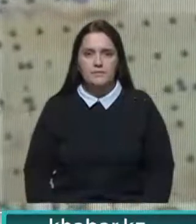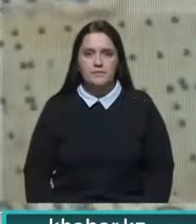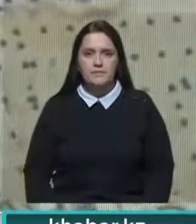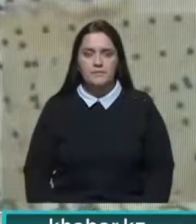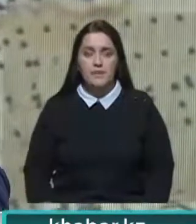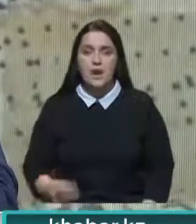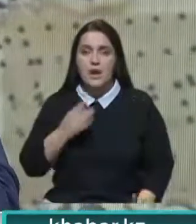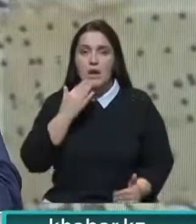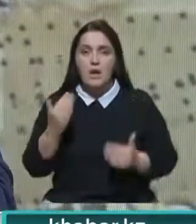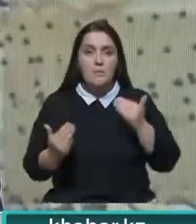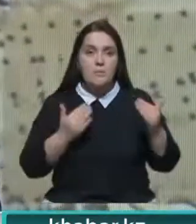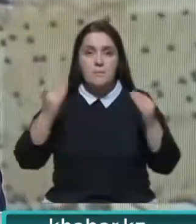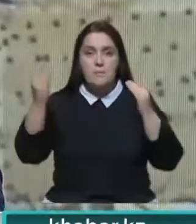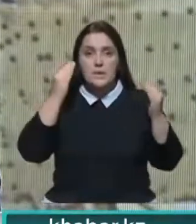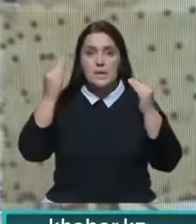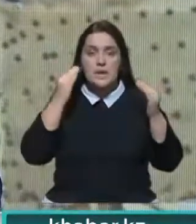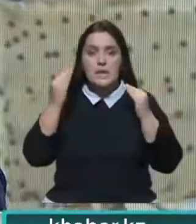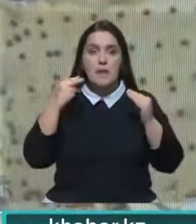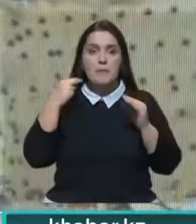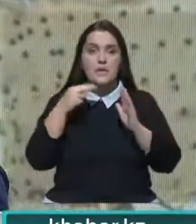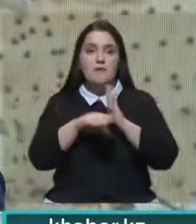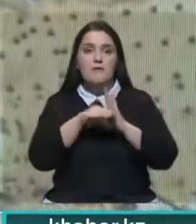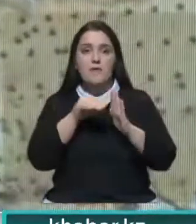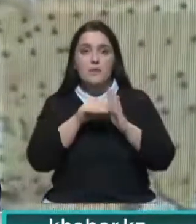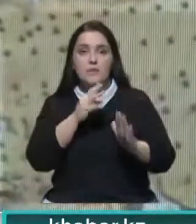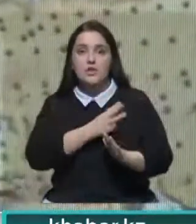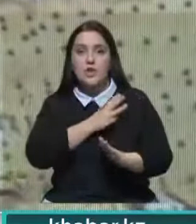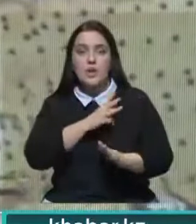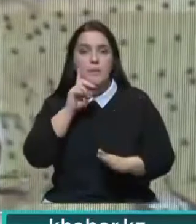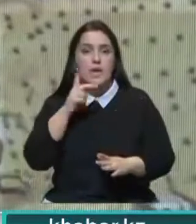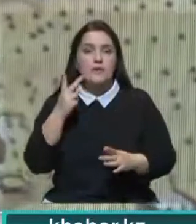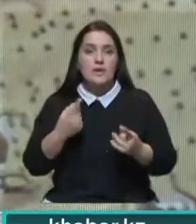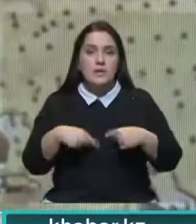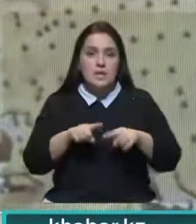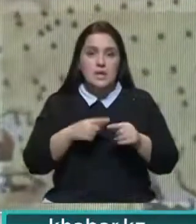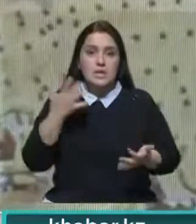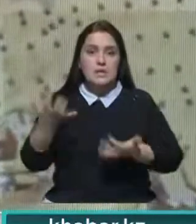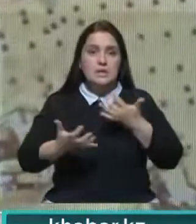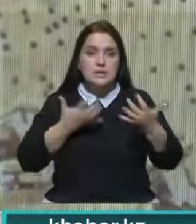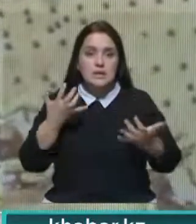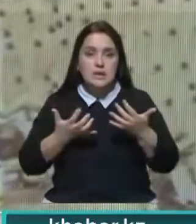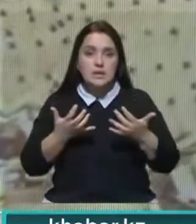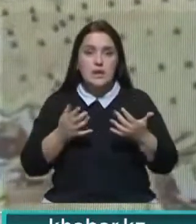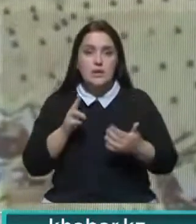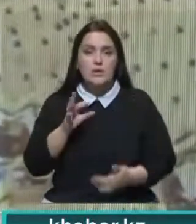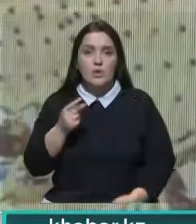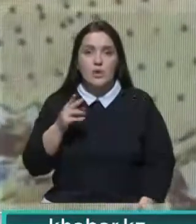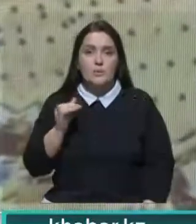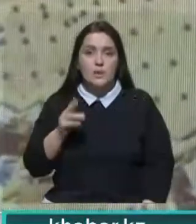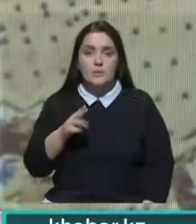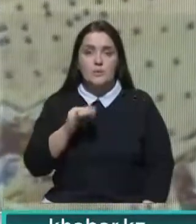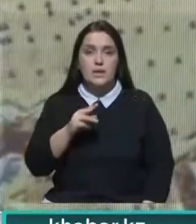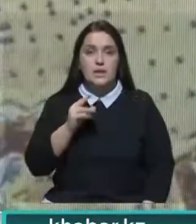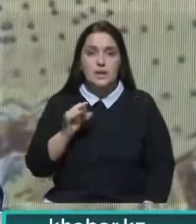проводить опросы общественного мнения на предстоящих президентских выборах изъявили желание пока две организации исследовательский институт